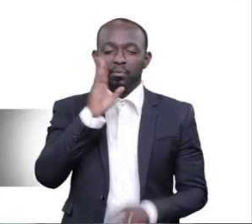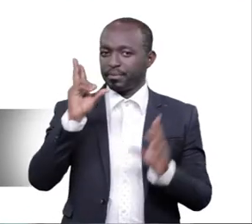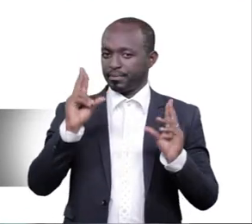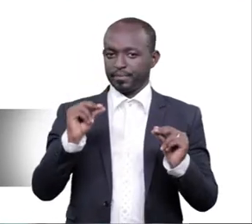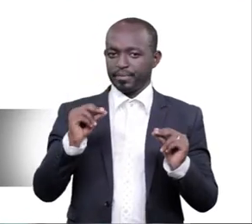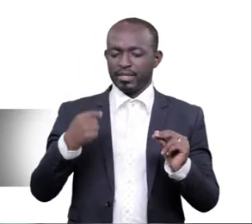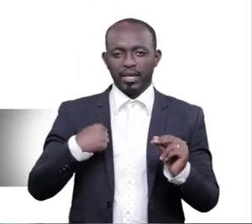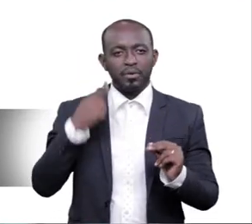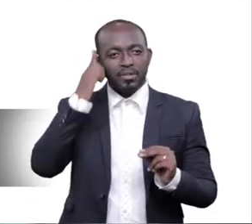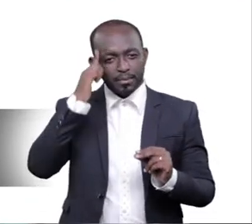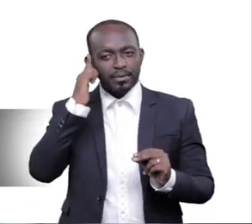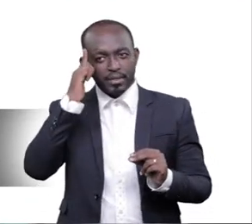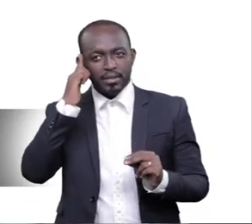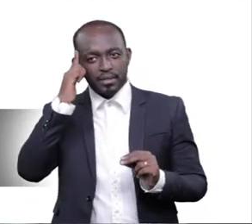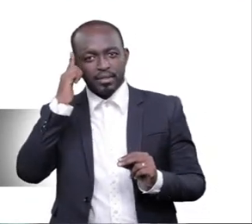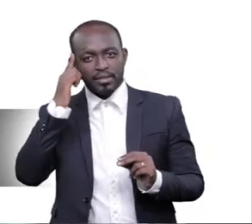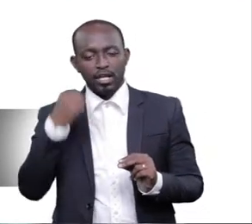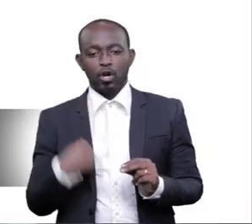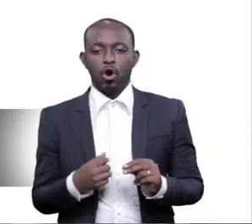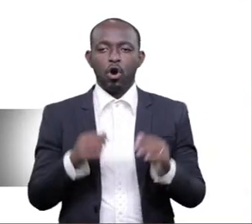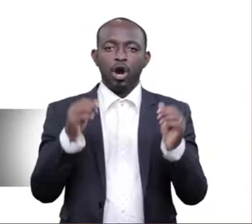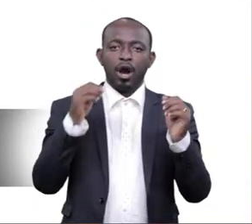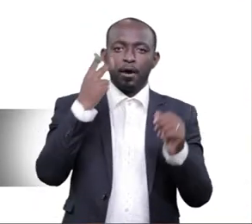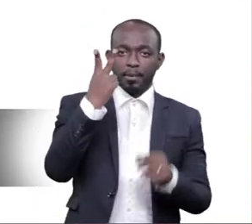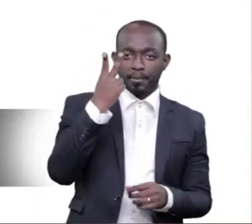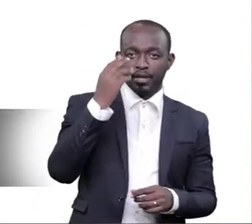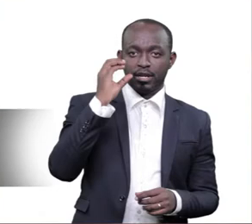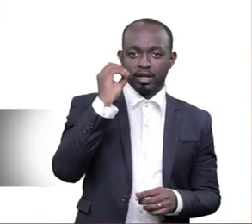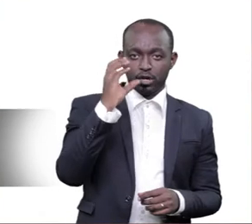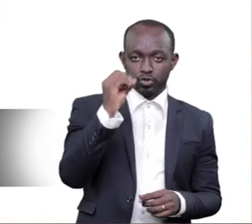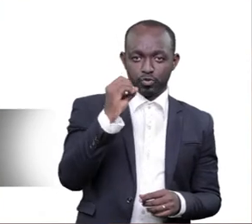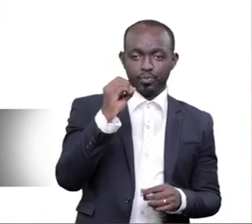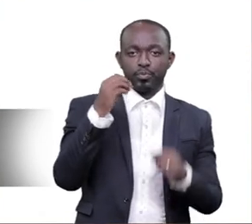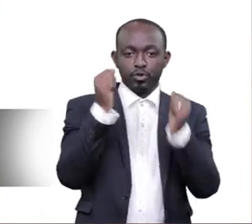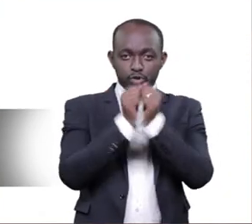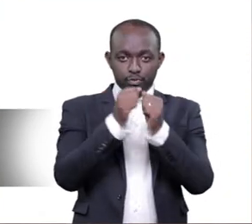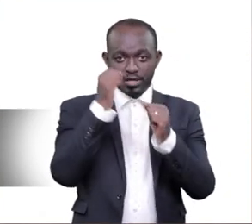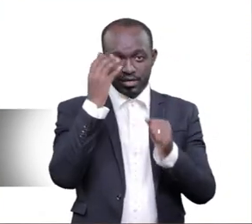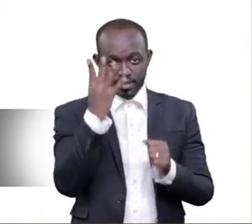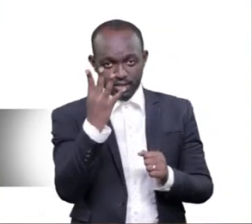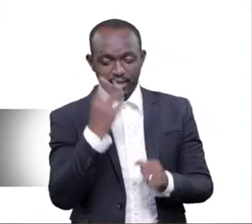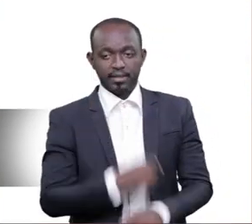muri bije yuko mu 2019 umwana wanjye maze gufatika